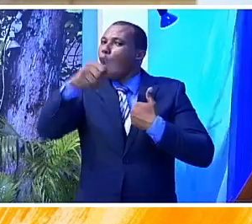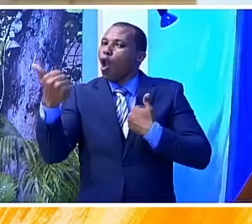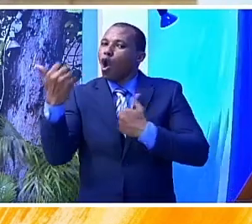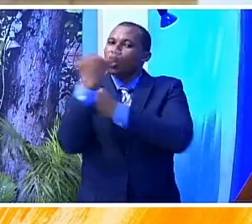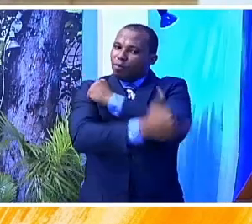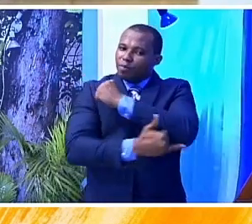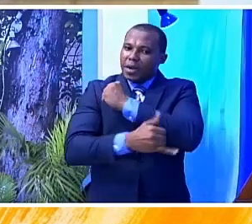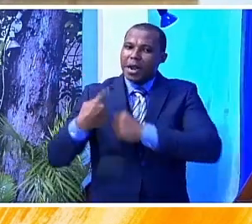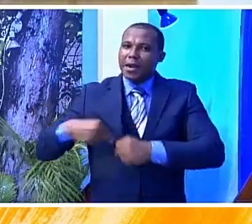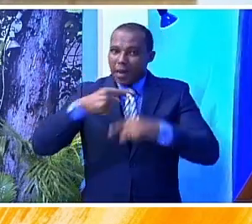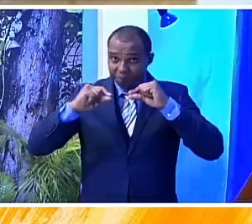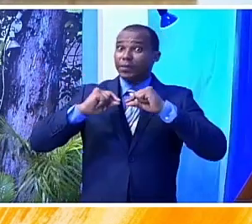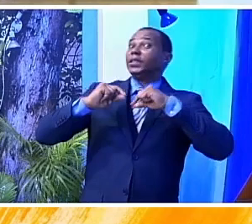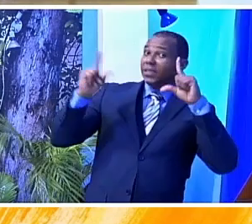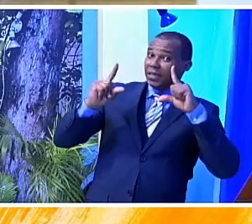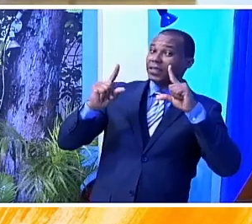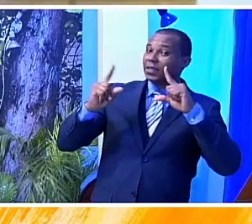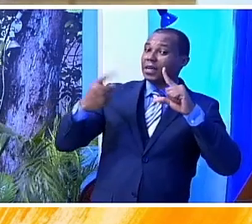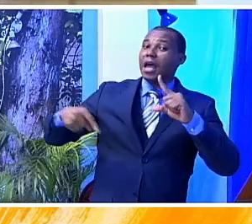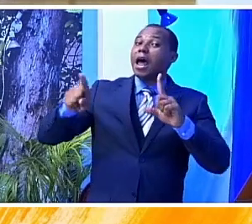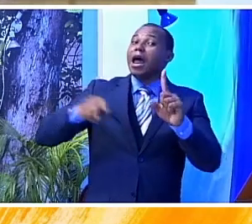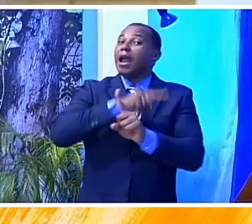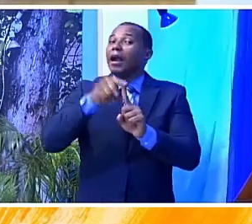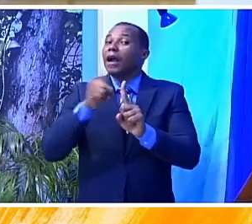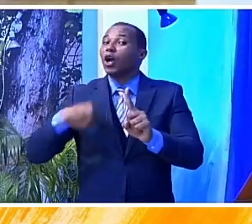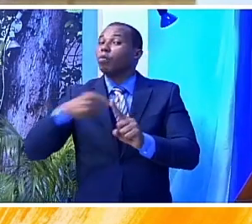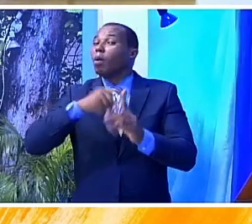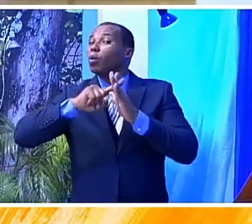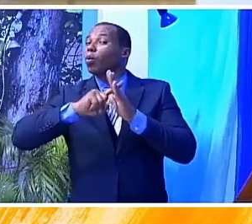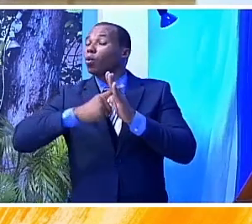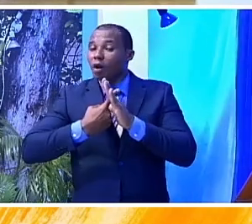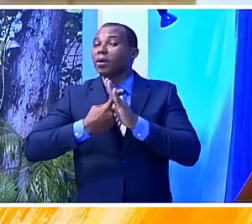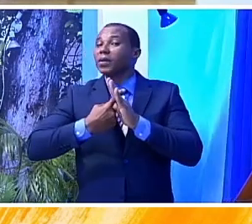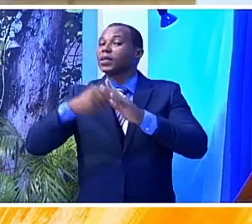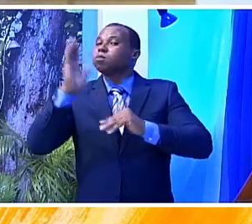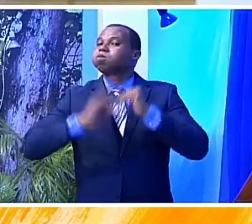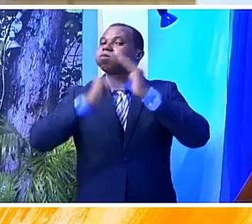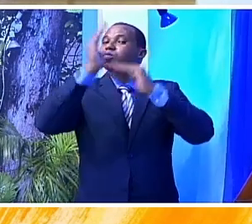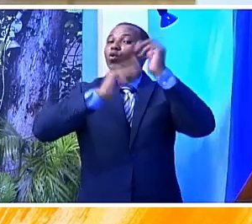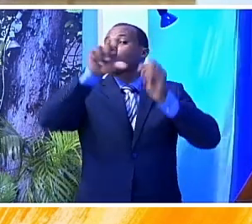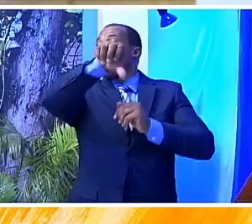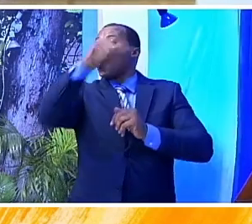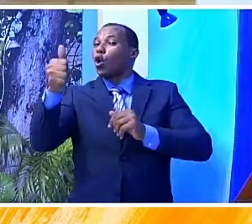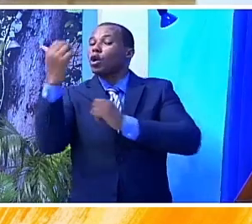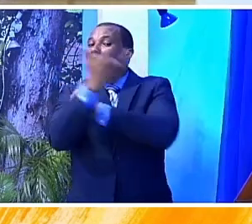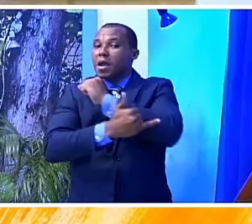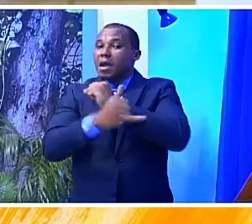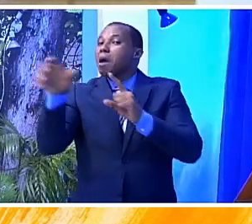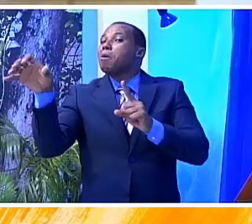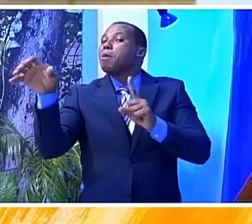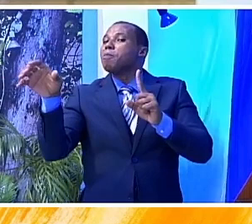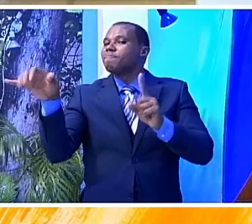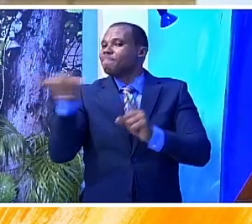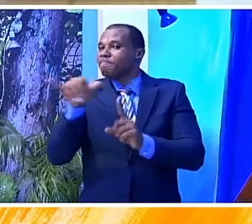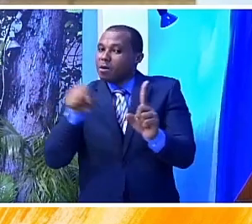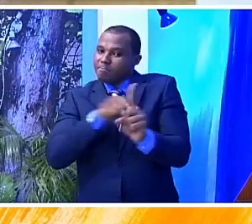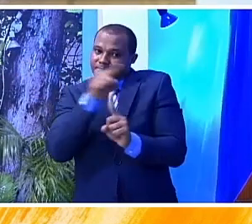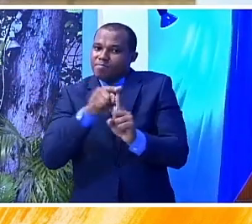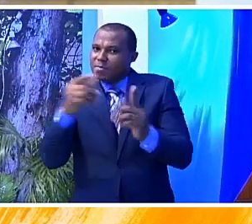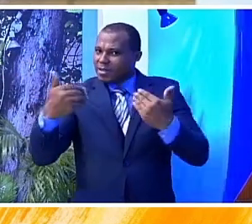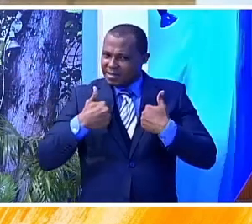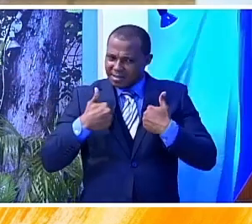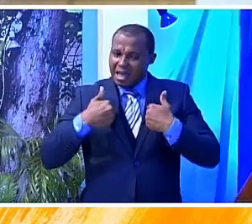n'a saisi pour nous. Là, nous commençons à construire l'autre pays. Même les tremblements de terre ont passé. Nous avons comment. Non seulement nous avons